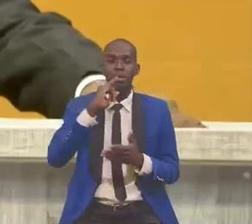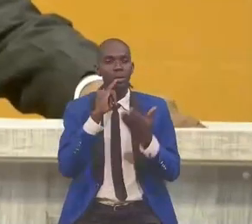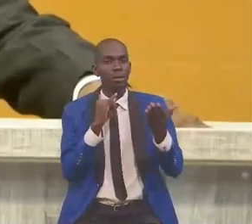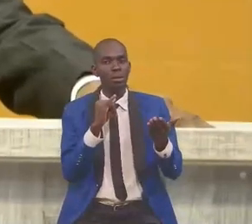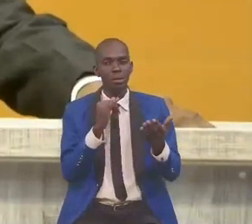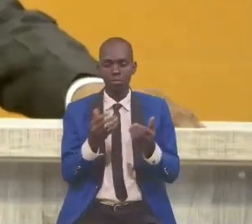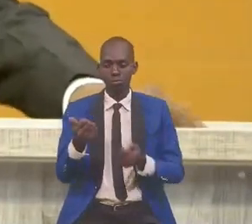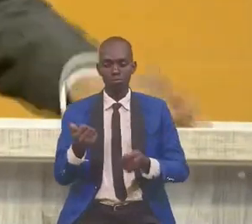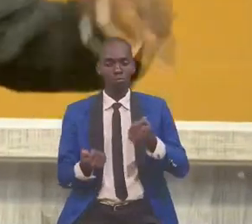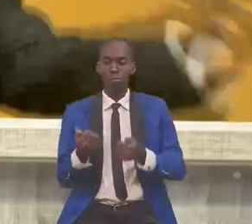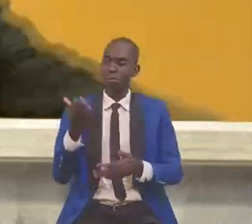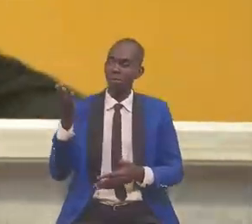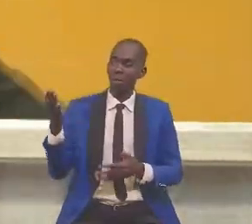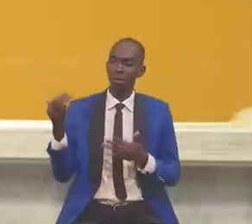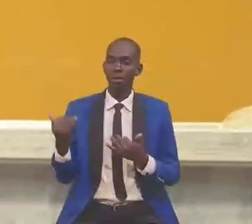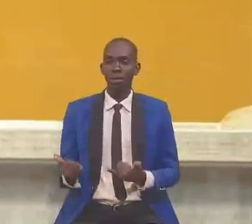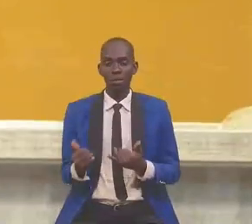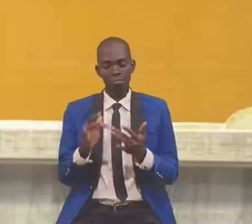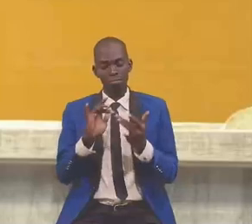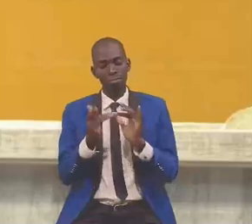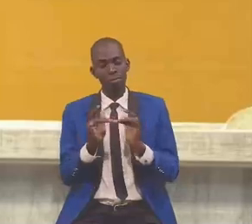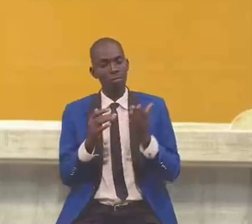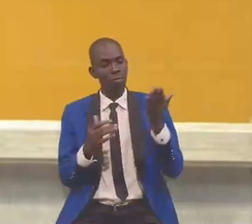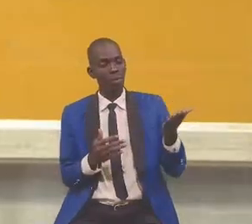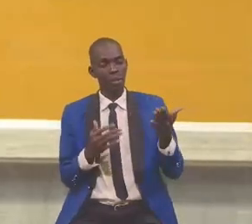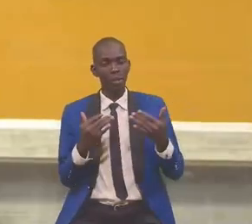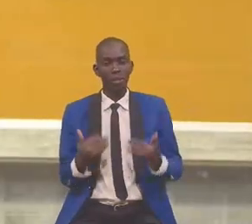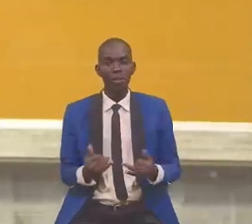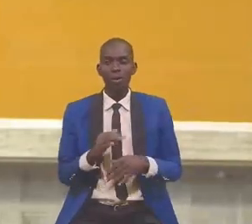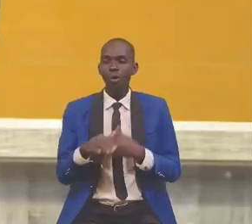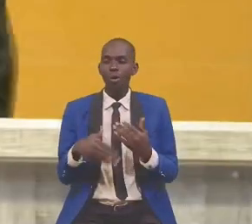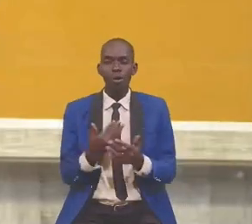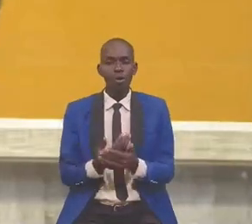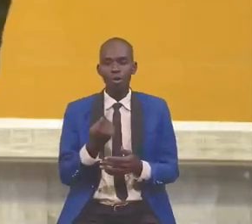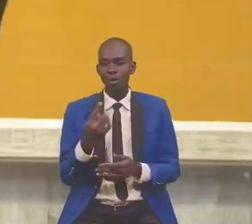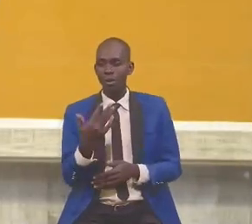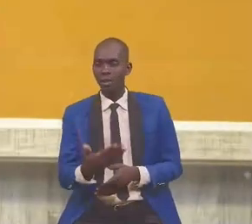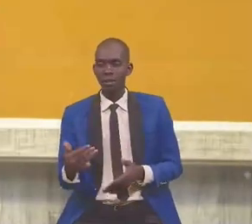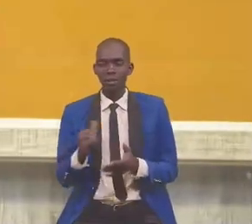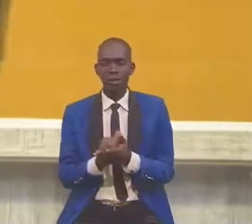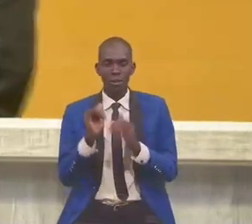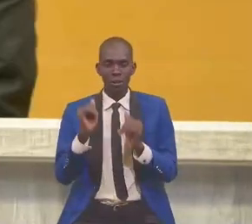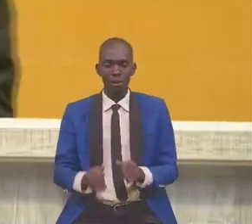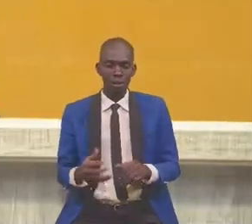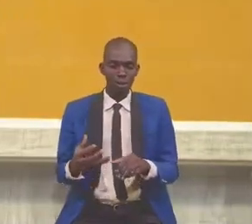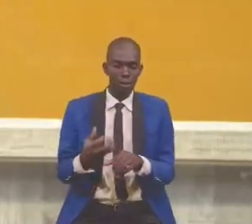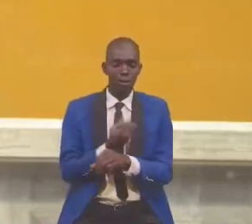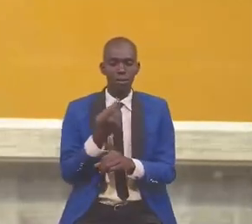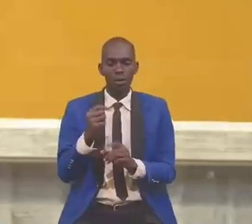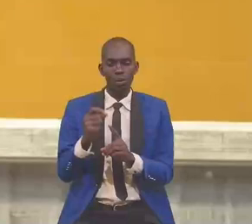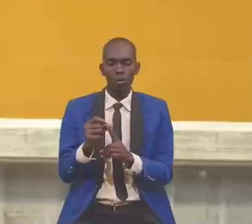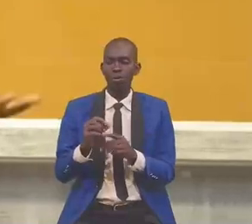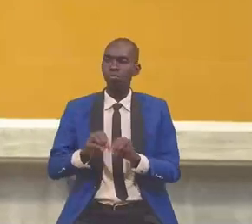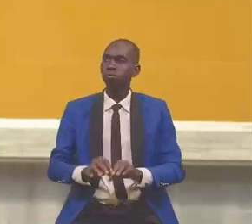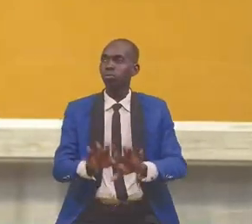aujourd'hui, les médias sociaux aujourd'hui, tous les outils qui peuvent nous conduire et envoyer la parole dans le monde